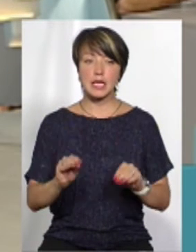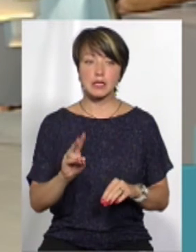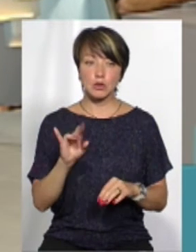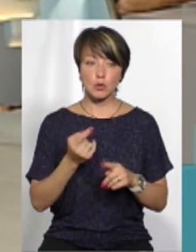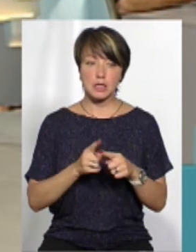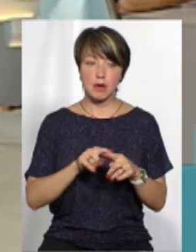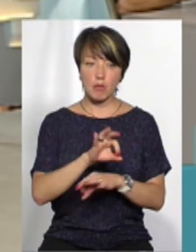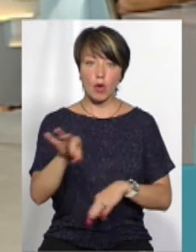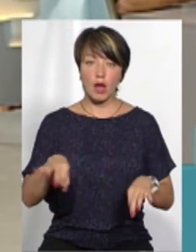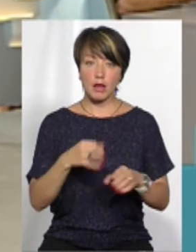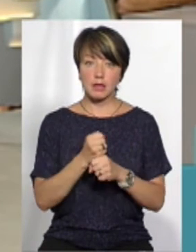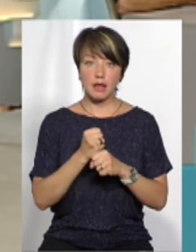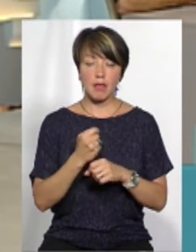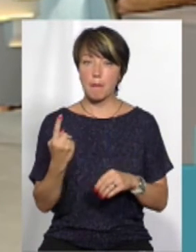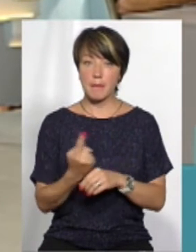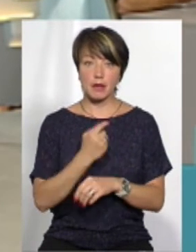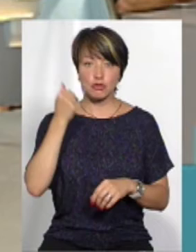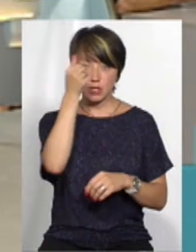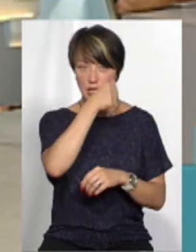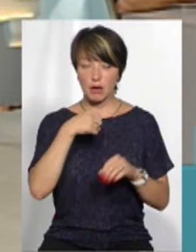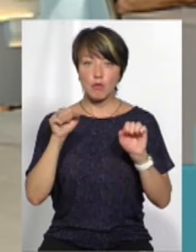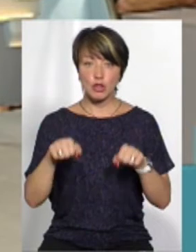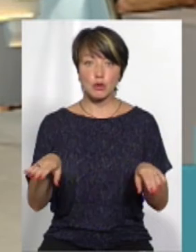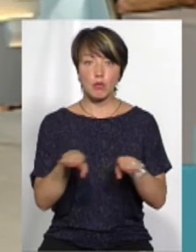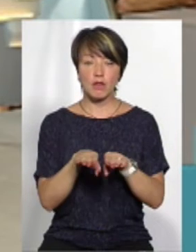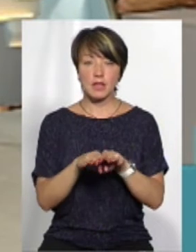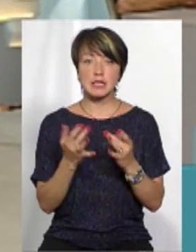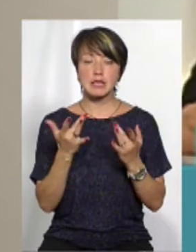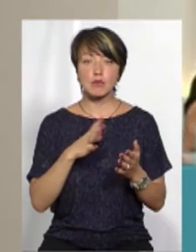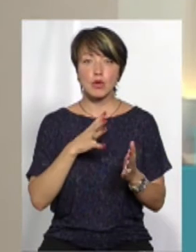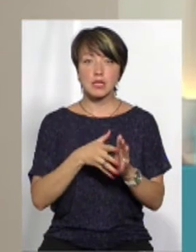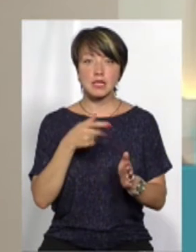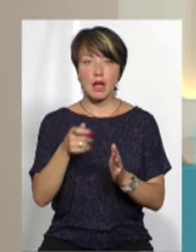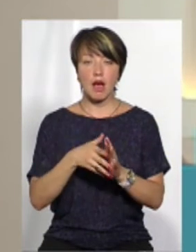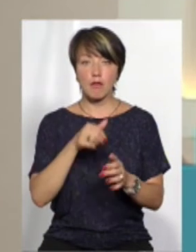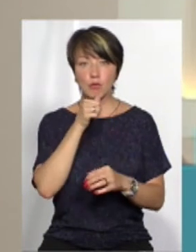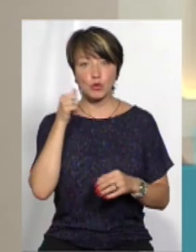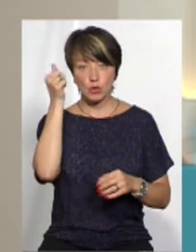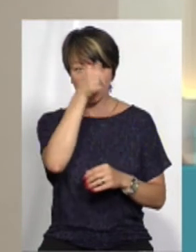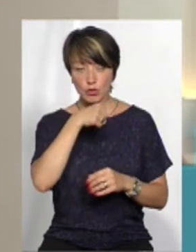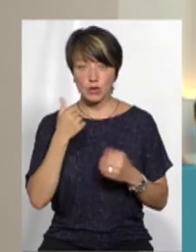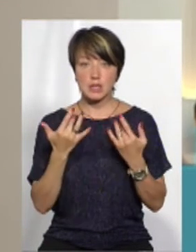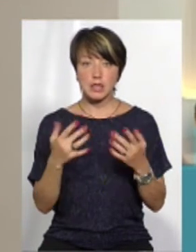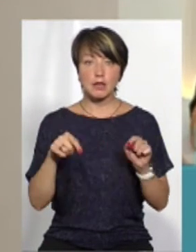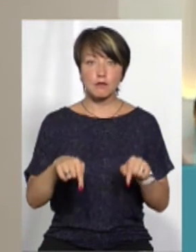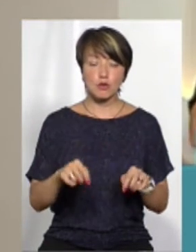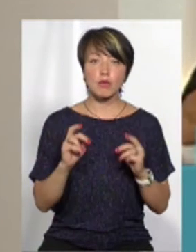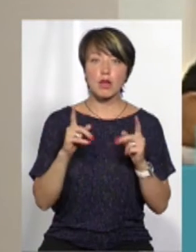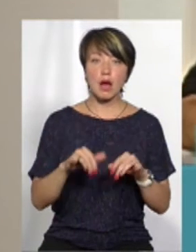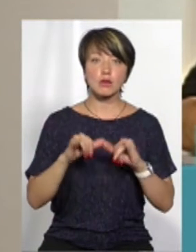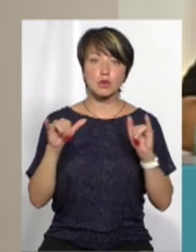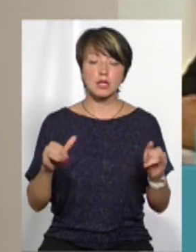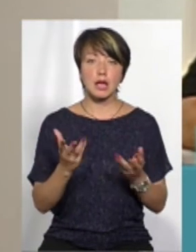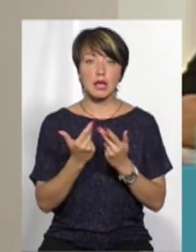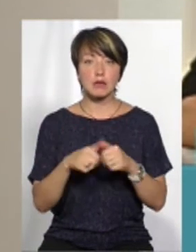оскільки цей проект діє вже не перший рік. Можете порівняти, скільки було заявок подано в минулому році, скільки в цьому, як